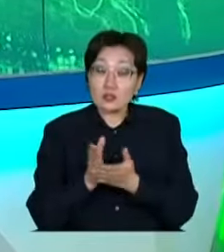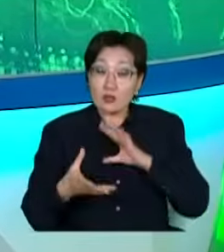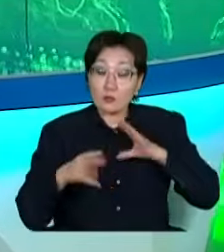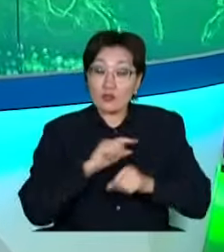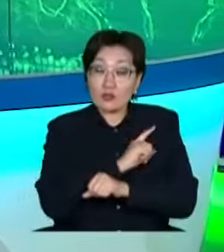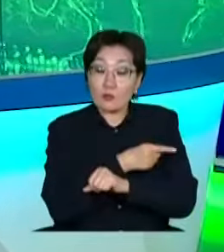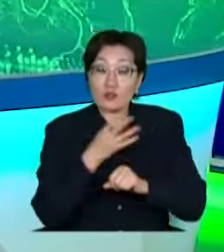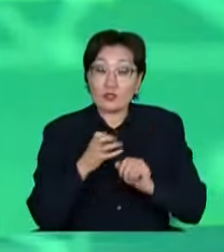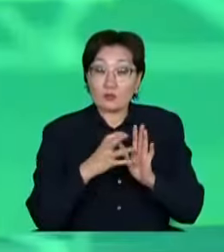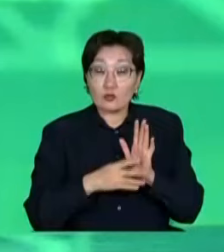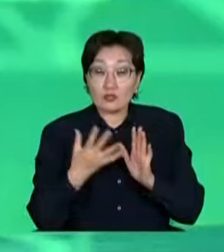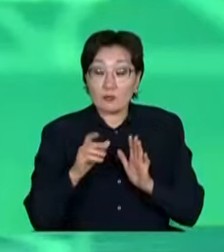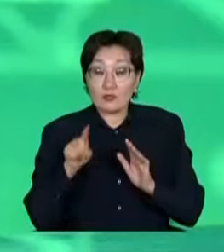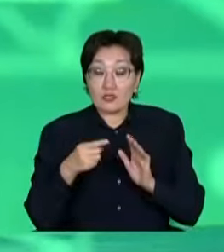қуаты